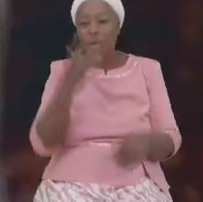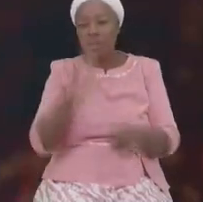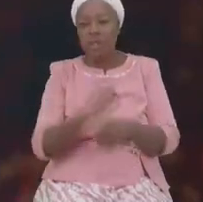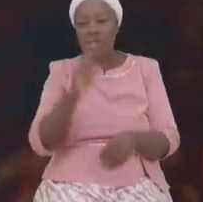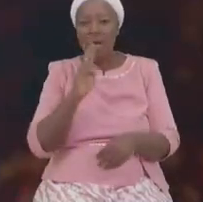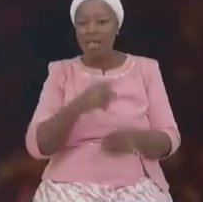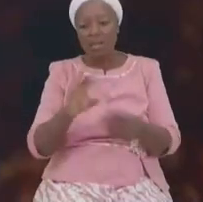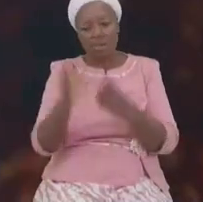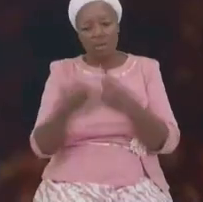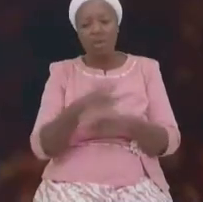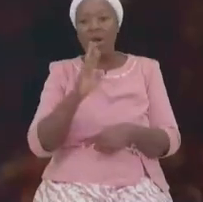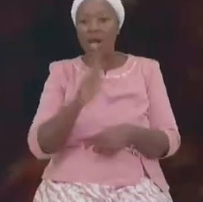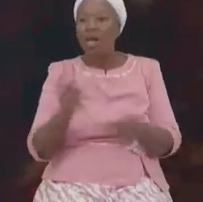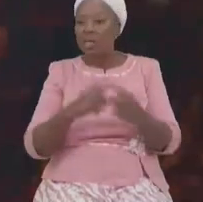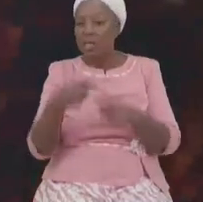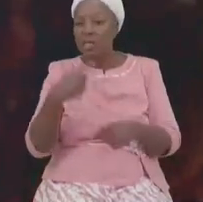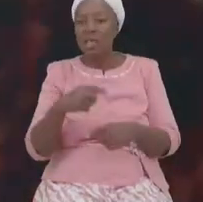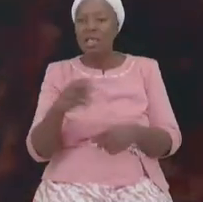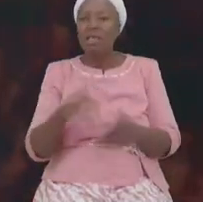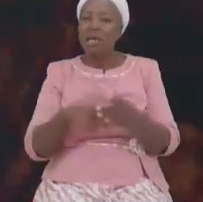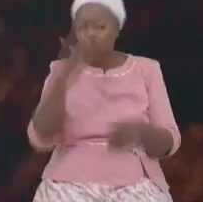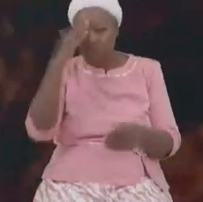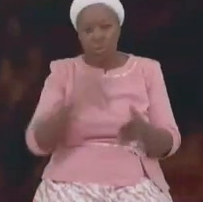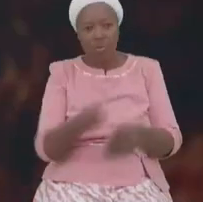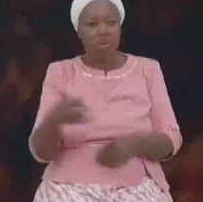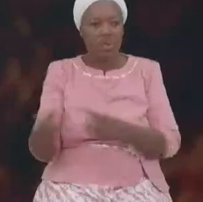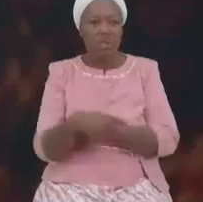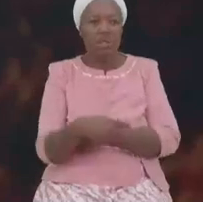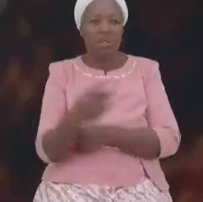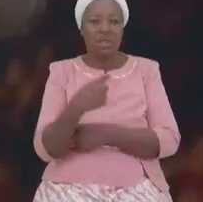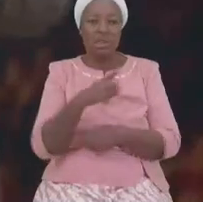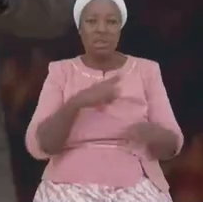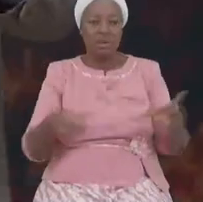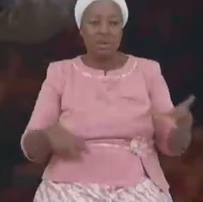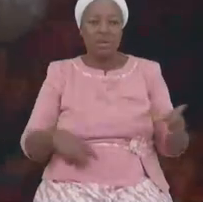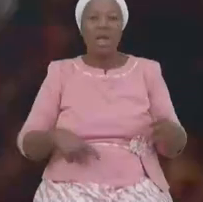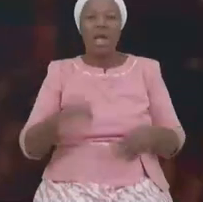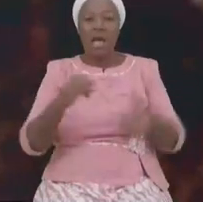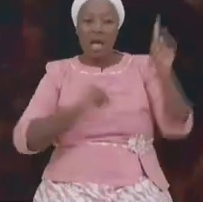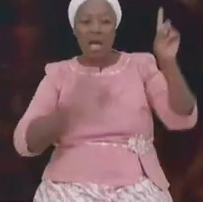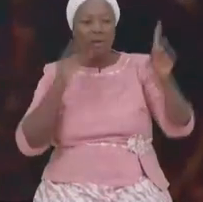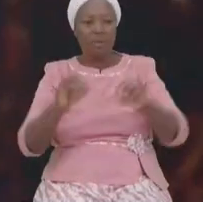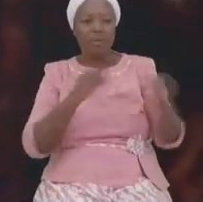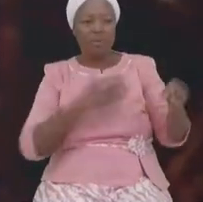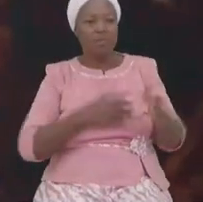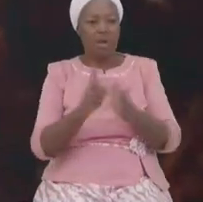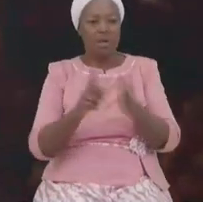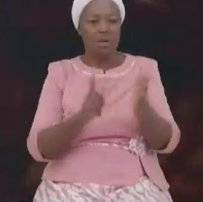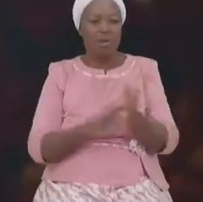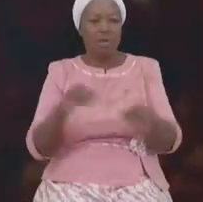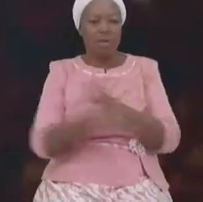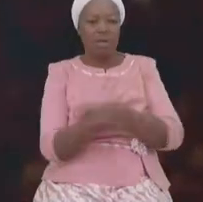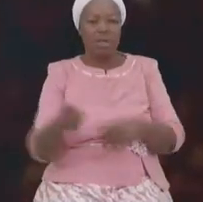conditions. Il dit, après ces jours-là, dit l'Éternel, je mettrai ma loi au-dedans